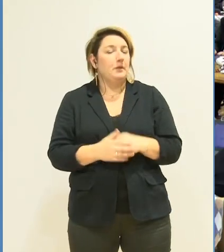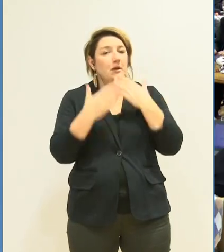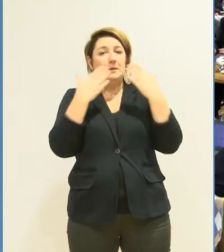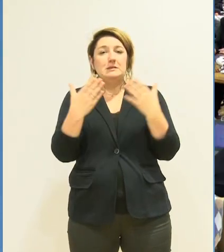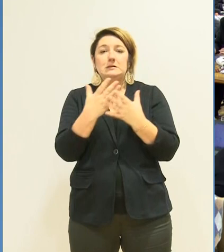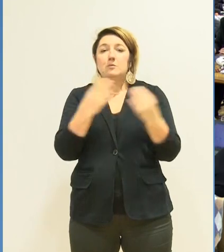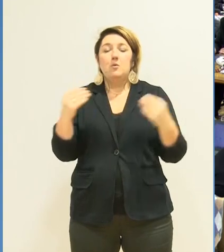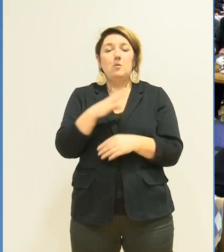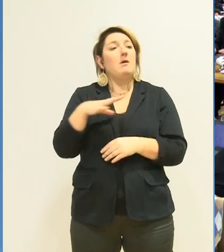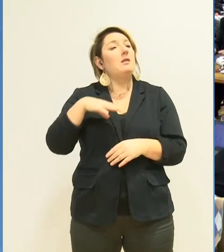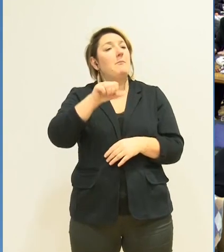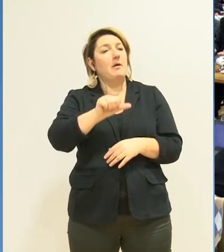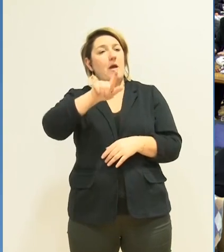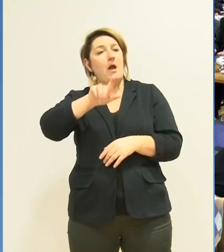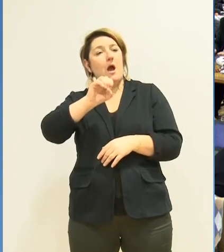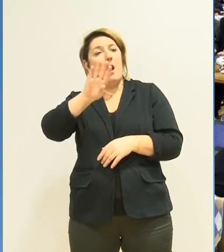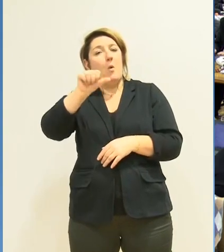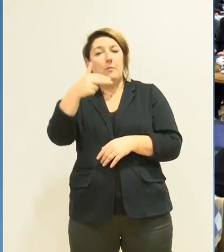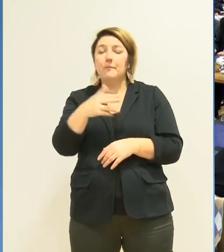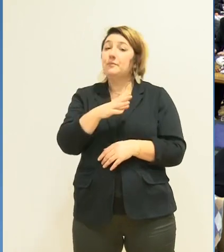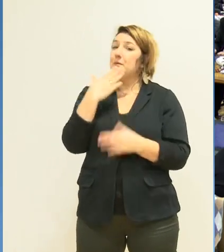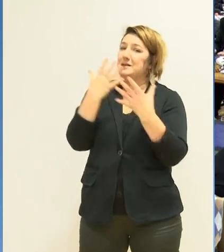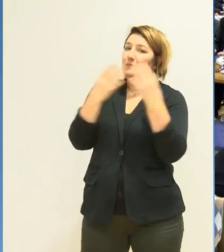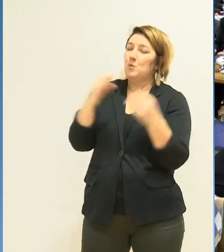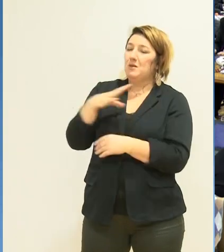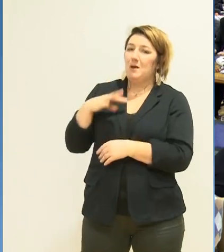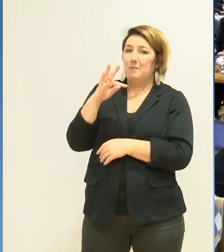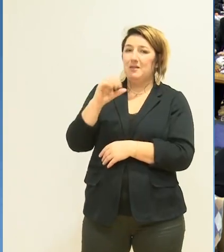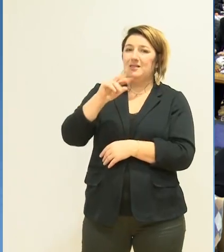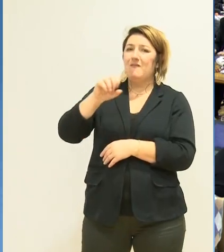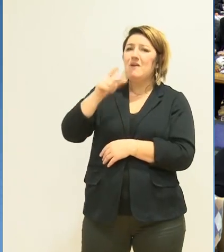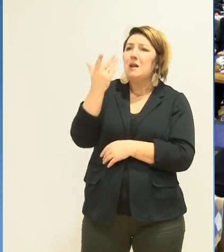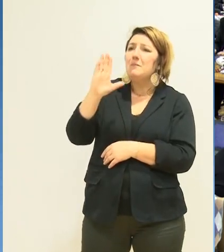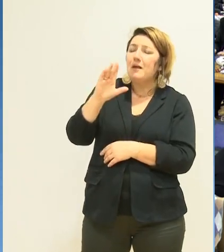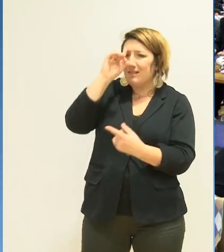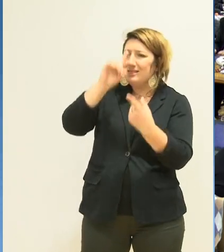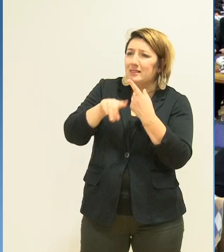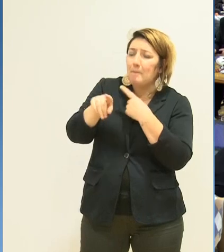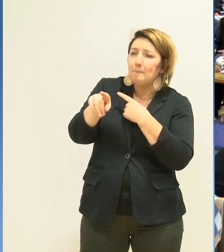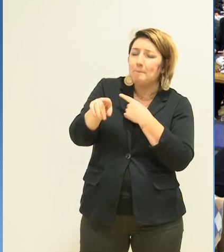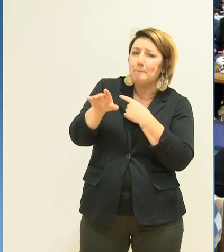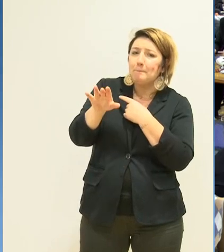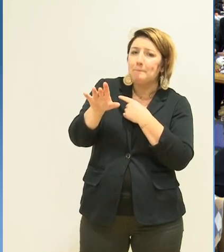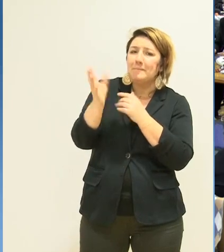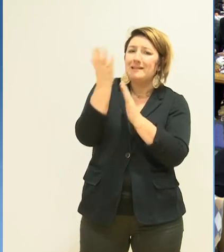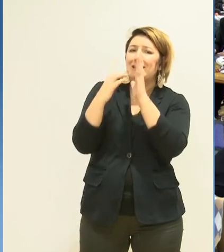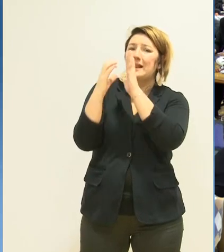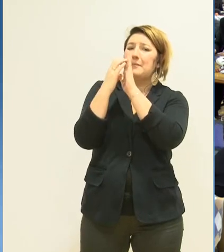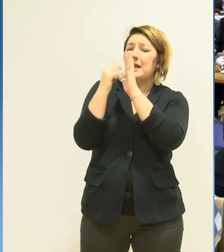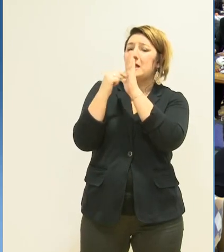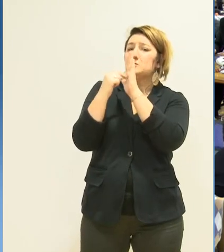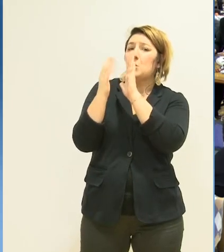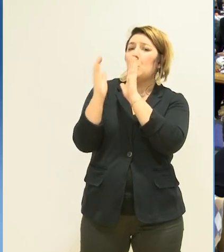tavel par contre vous ne m'avez pas répandue concernant le retrait de la délibération